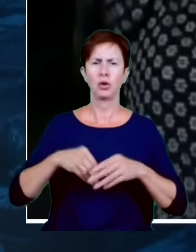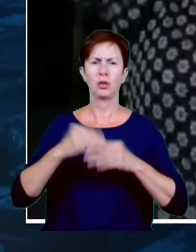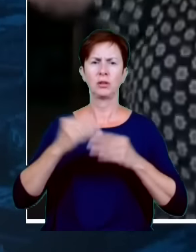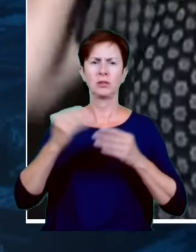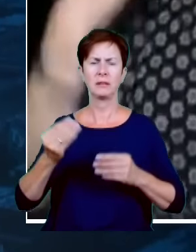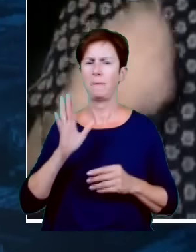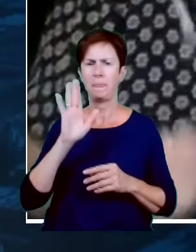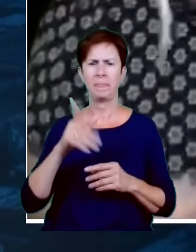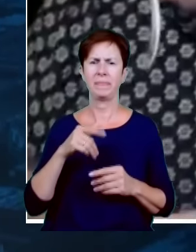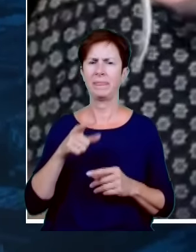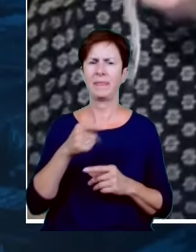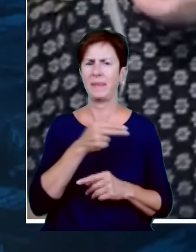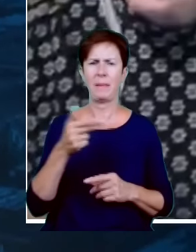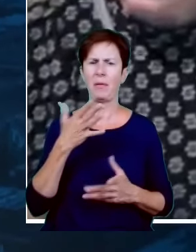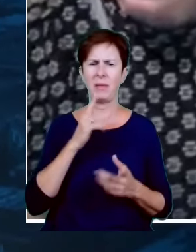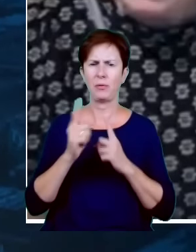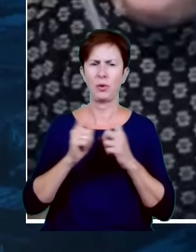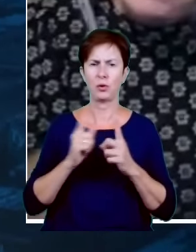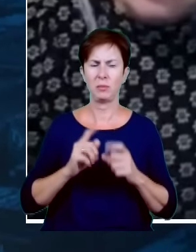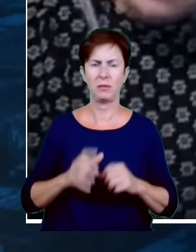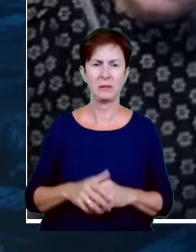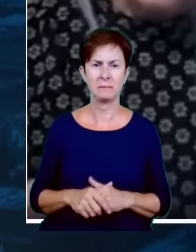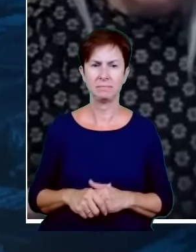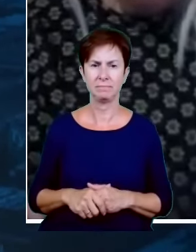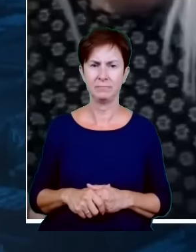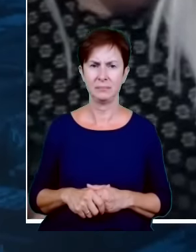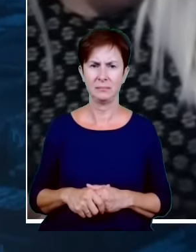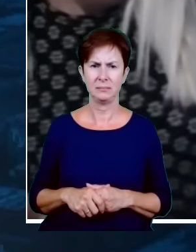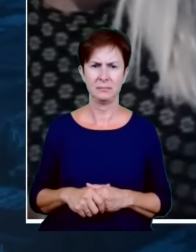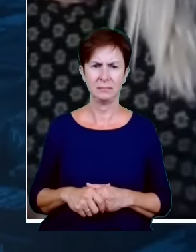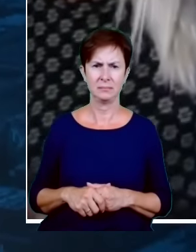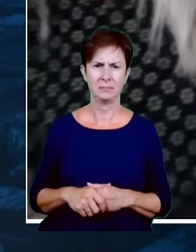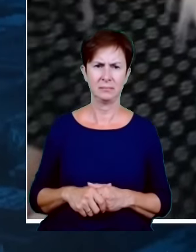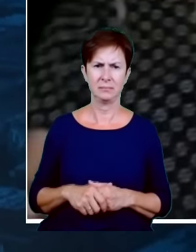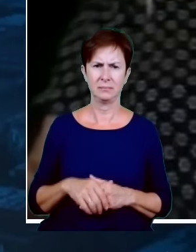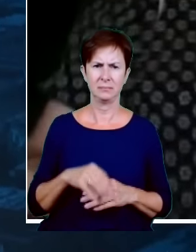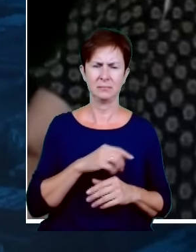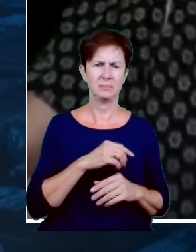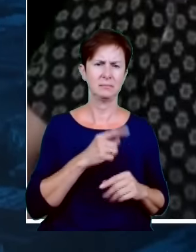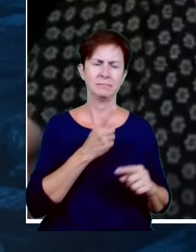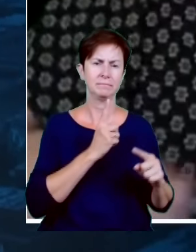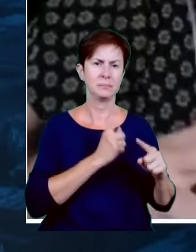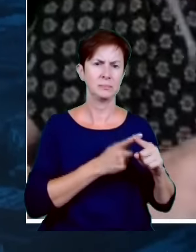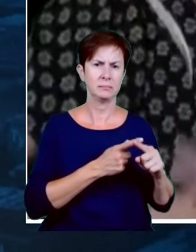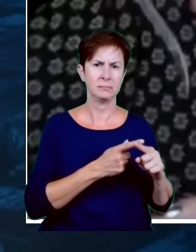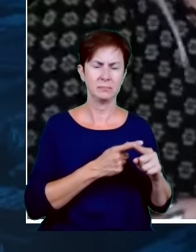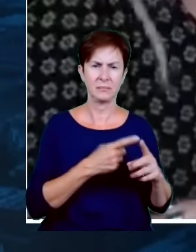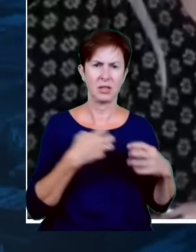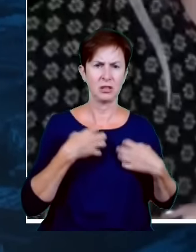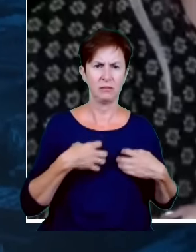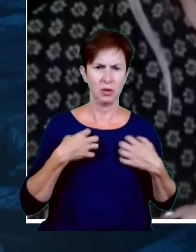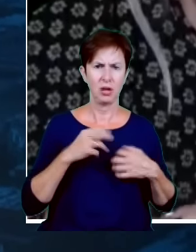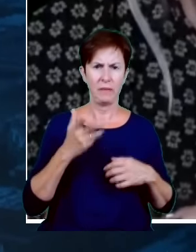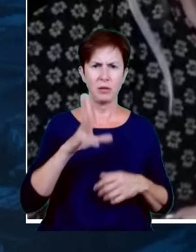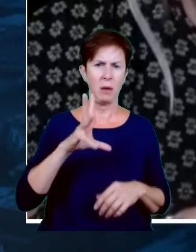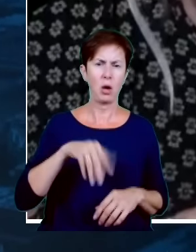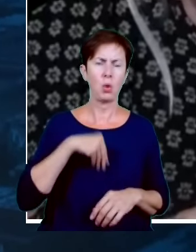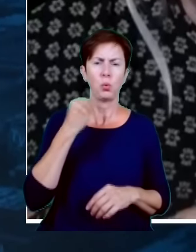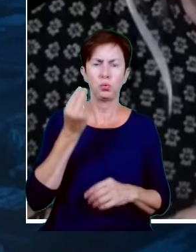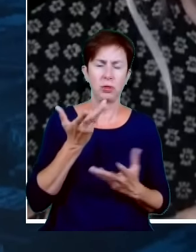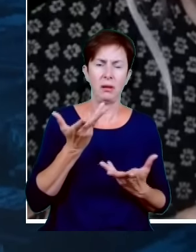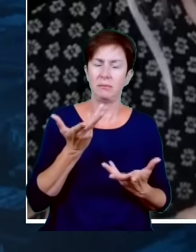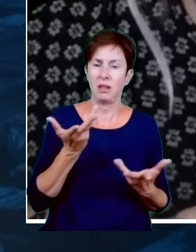będę teraz do tak transcend zwierzęta mają dusze więc to jest chyba inna dyskusja w tym momencie no zwierzęta pewnie też mają dusze nie wiem czy mają dusz